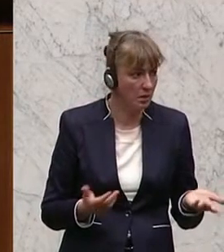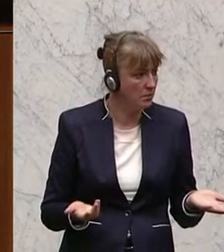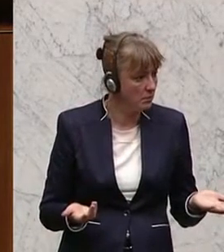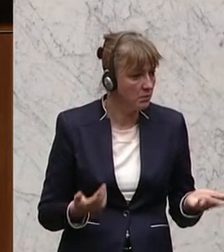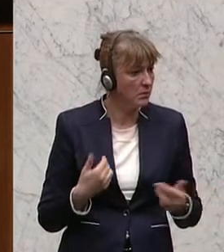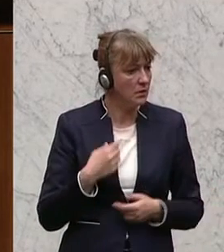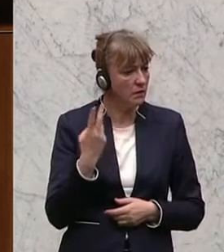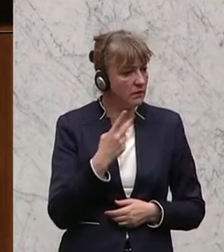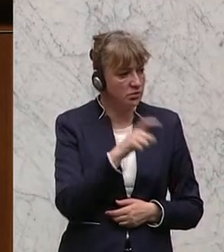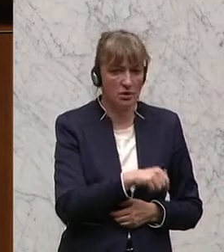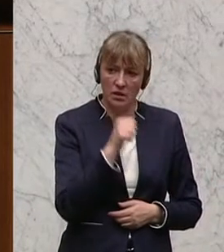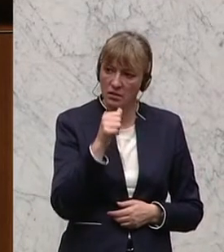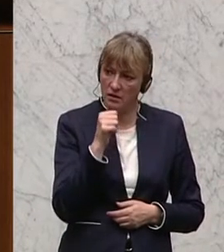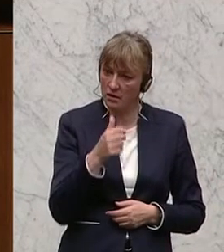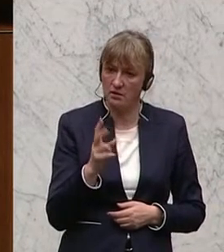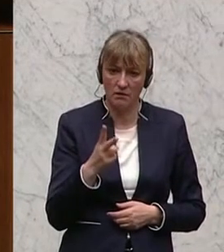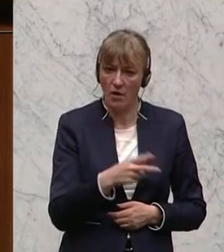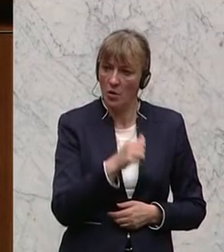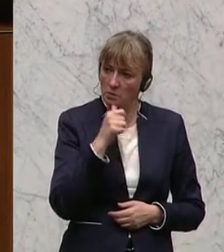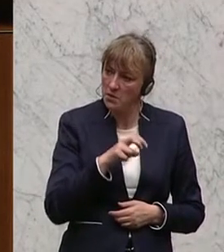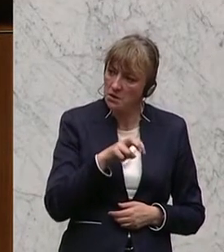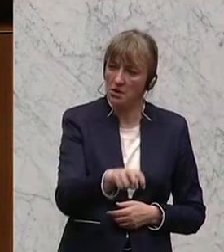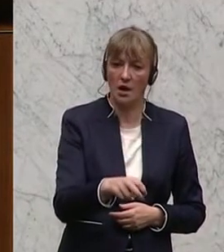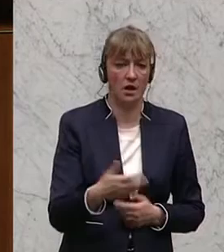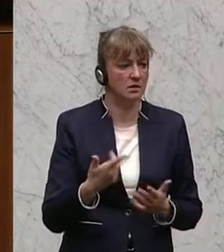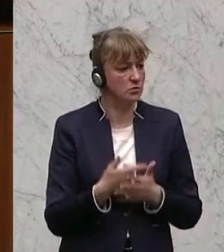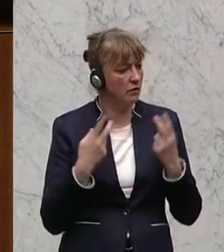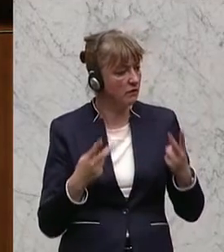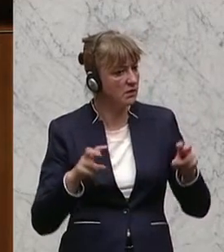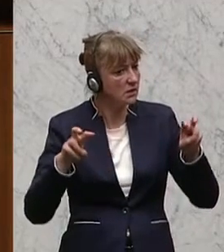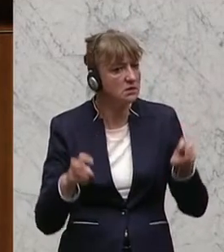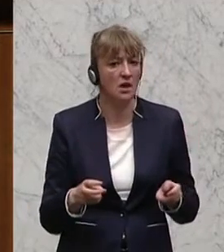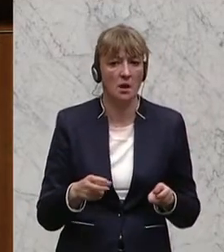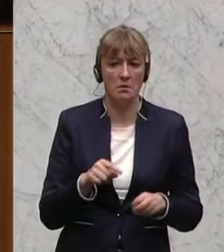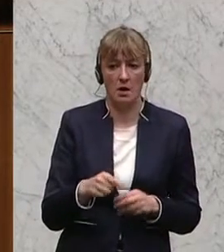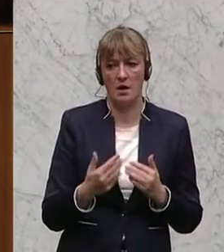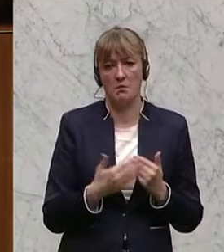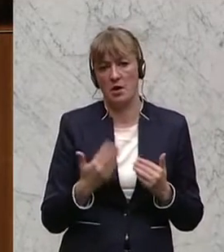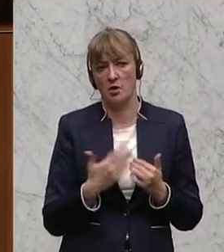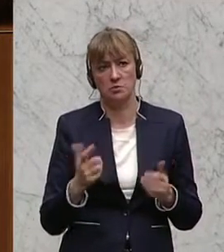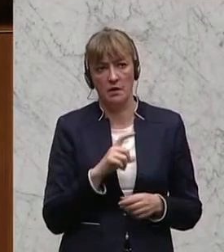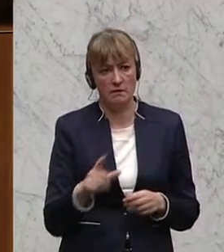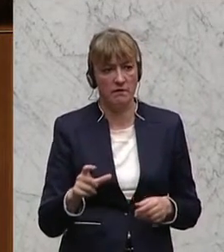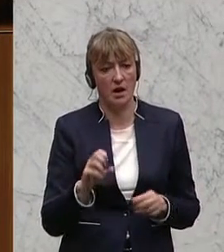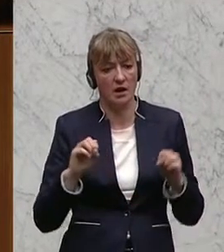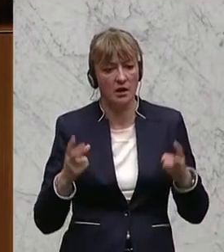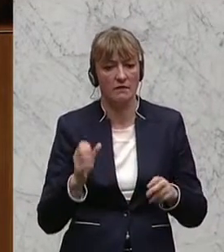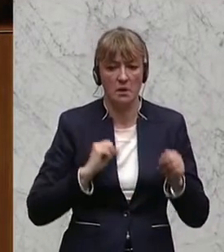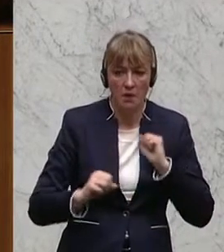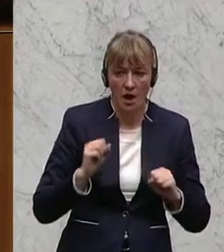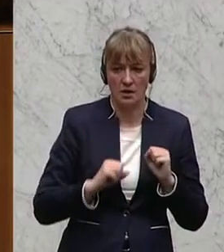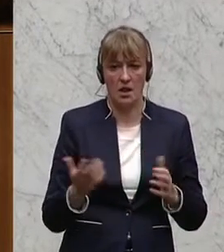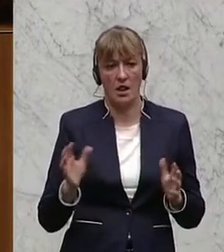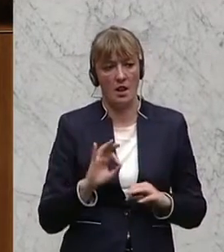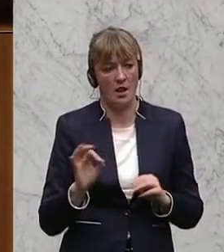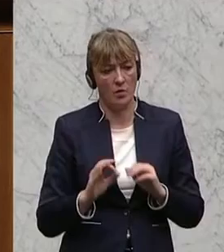Und ich verstehe Sie einfach nicht, warum Sie nicht hergehen und in ein so wichtiges Thema wie zum Beispiel der Fachkräftemangel, die Behebung,